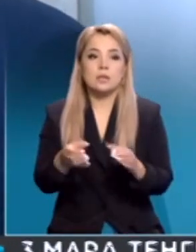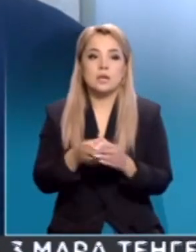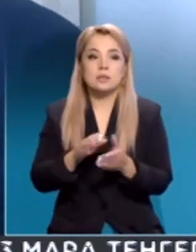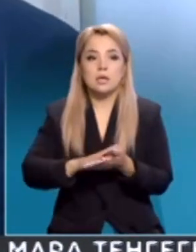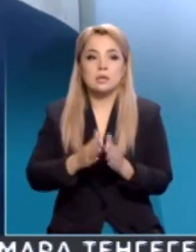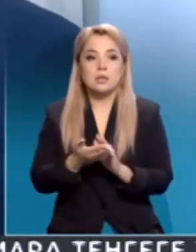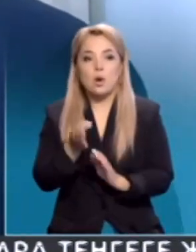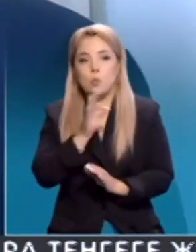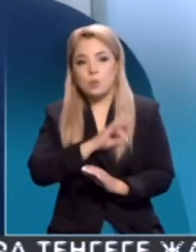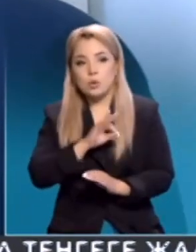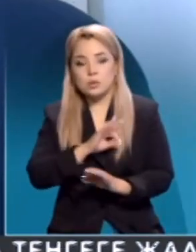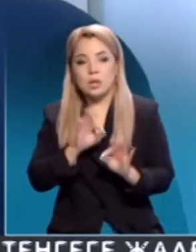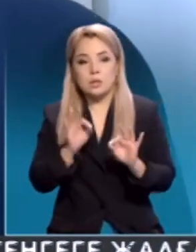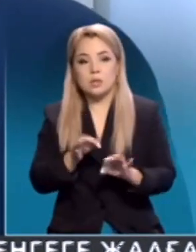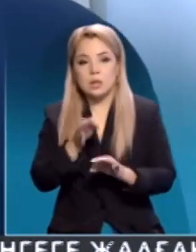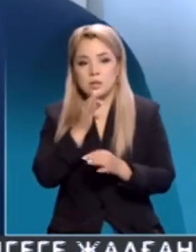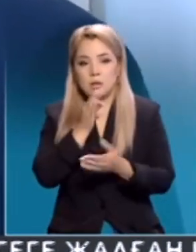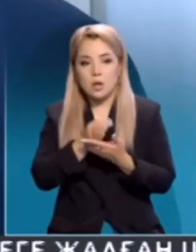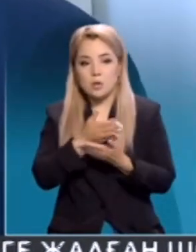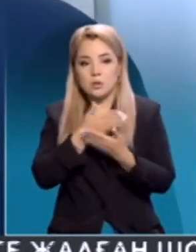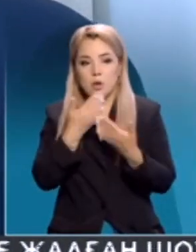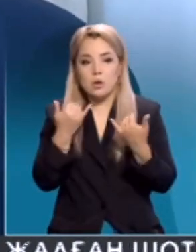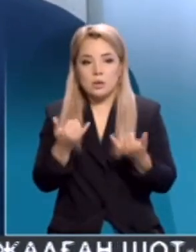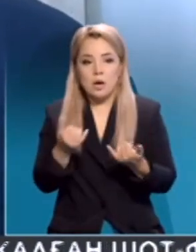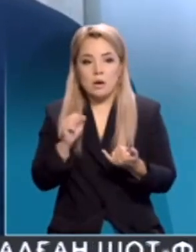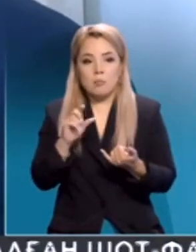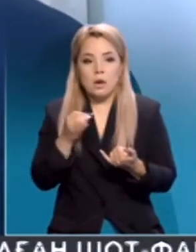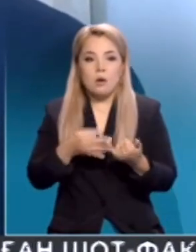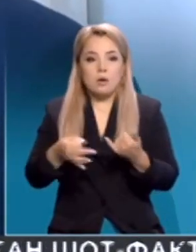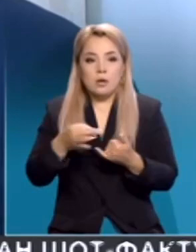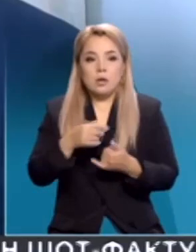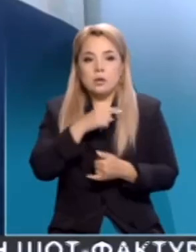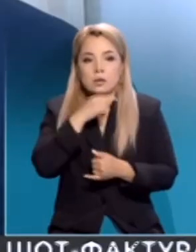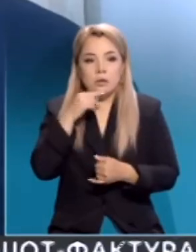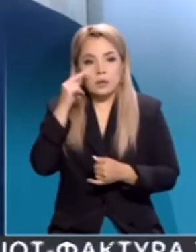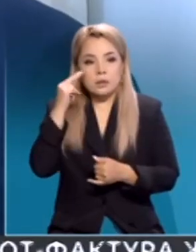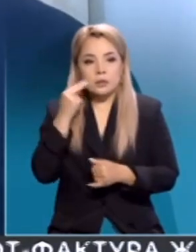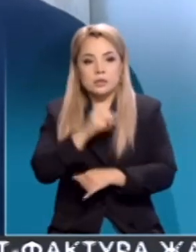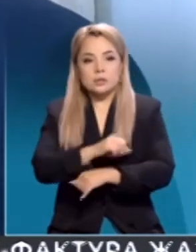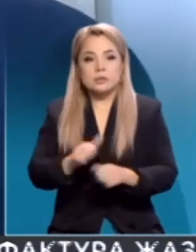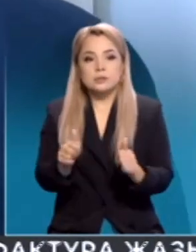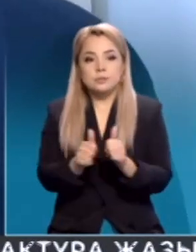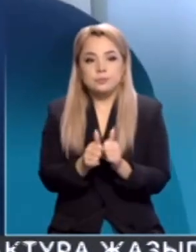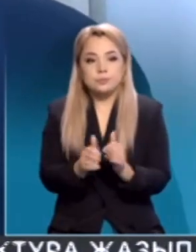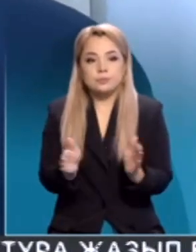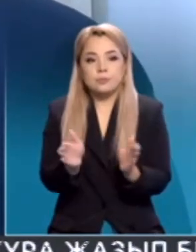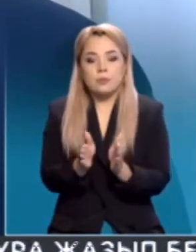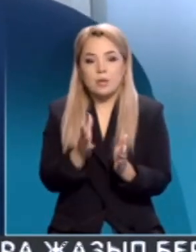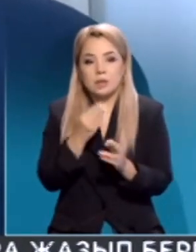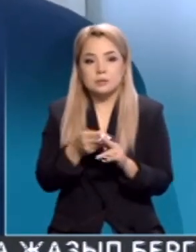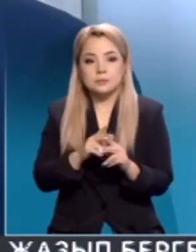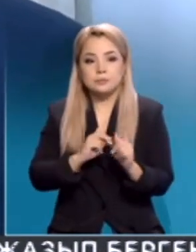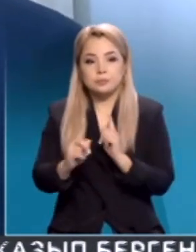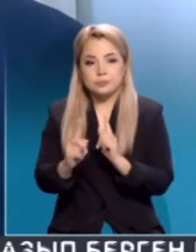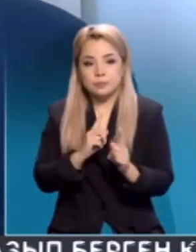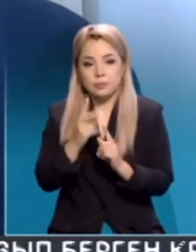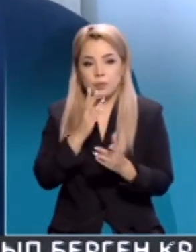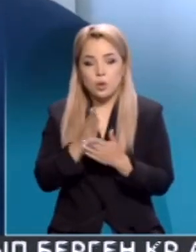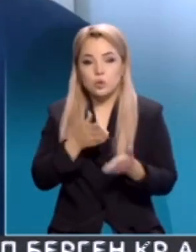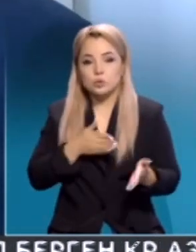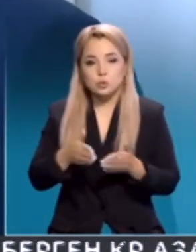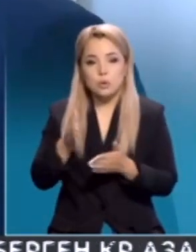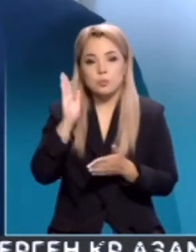әлеуетін дұрыс пайдалана алмай отыр. Бұл үлкен мәселе. Абай облысы Ресеймен және Қытаймен шектеседі. Жол тіршіліктің күретамыры.